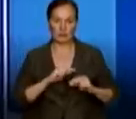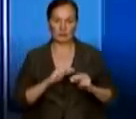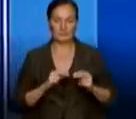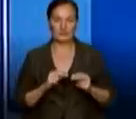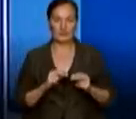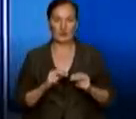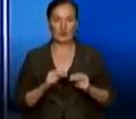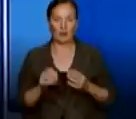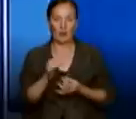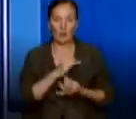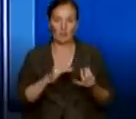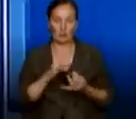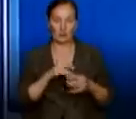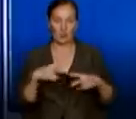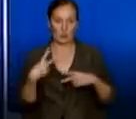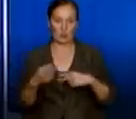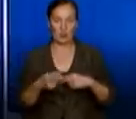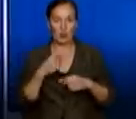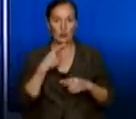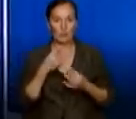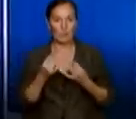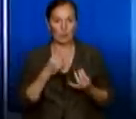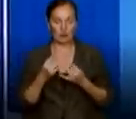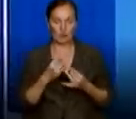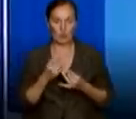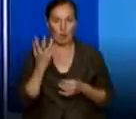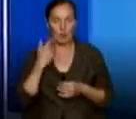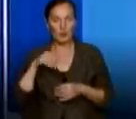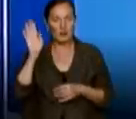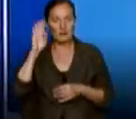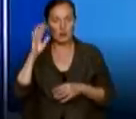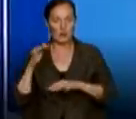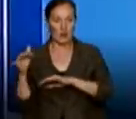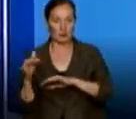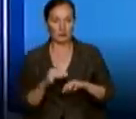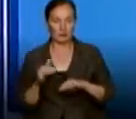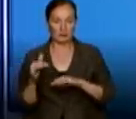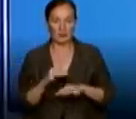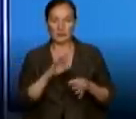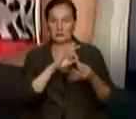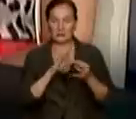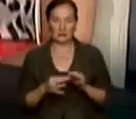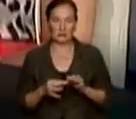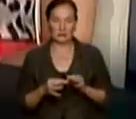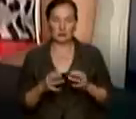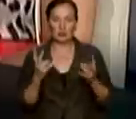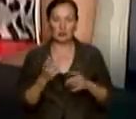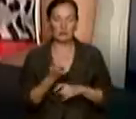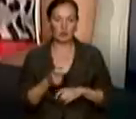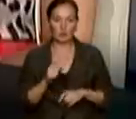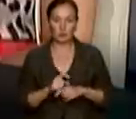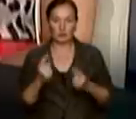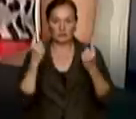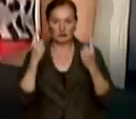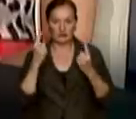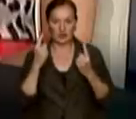можна донести. А от коли вода підмиває, то це складніше, тому що там треба виключно кошти дуже великі. І це